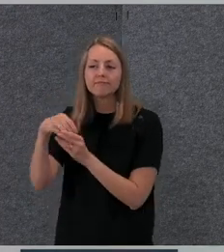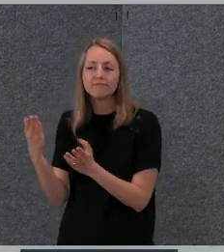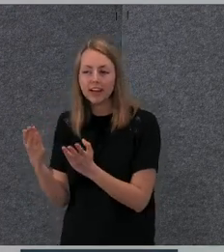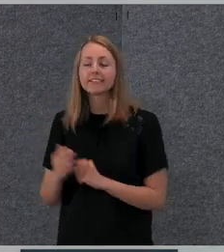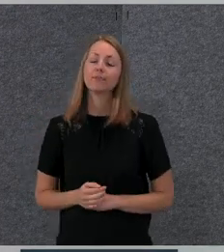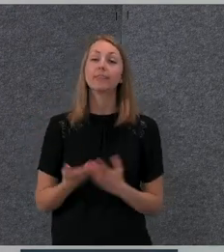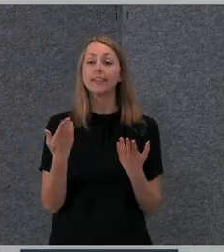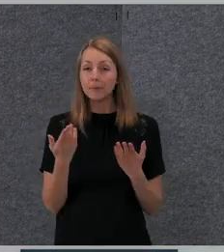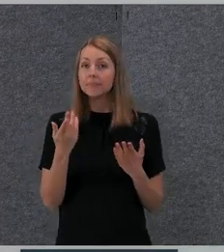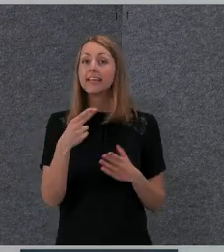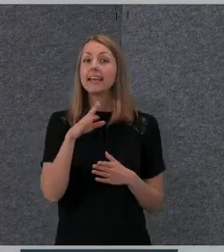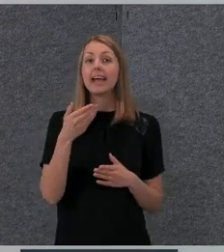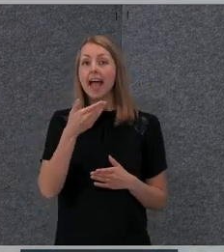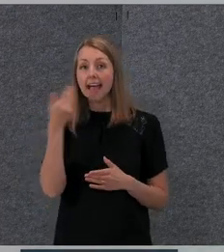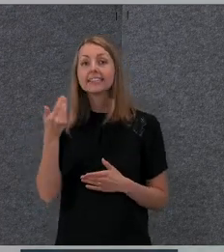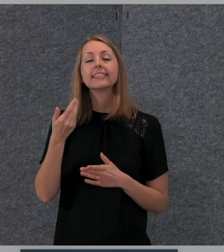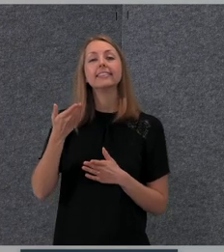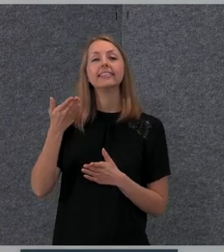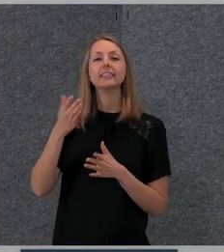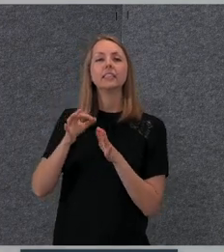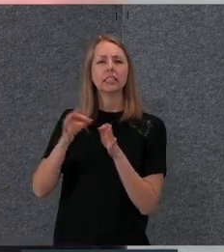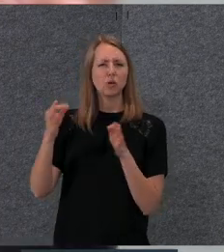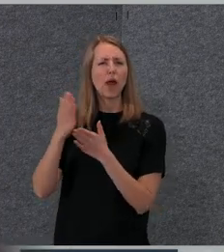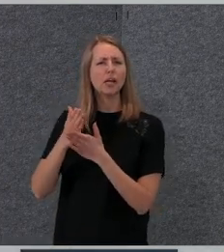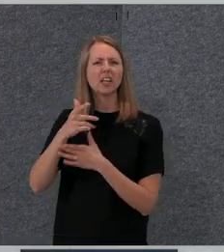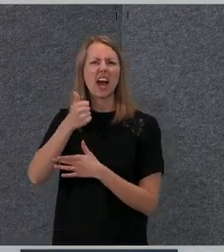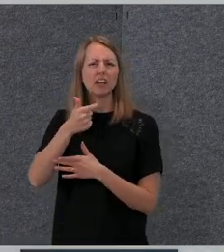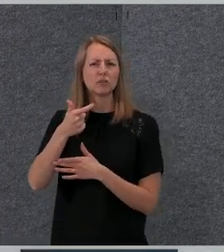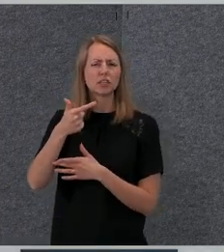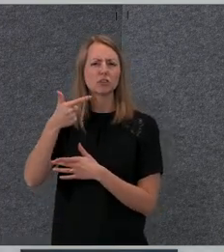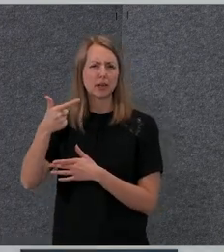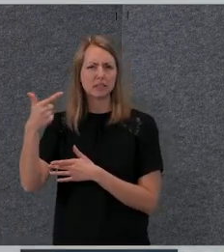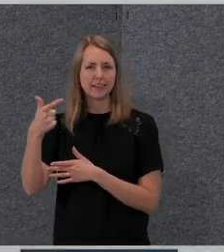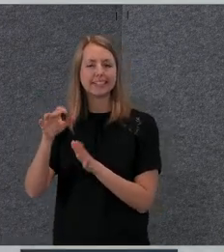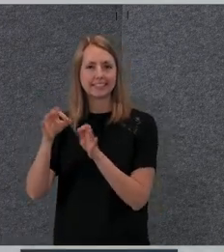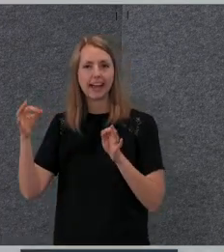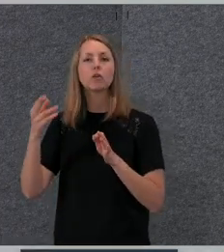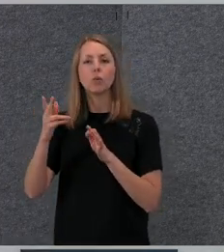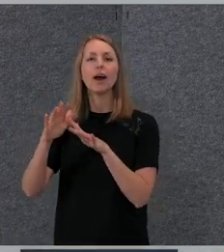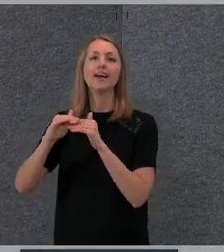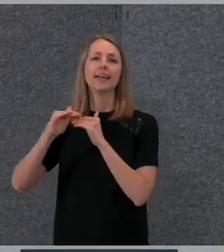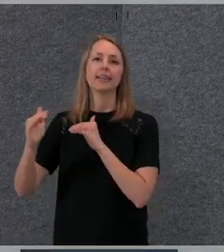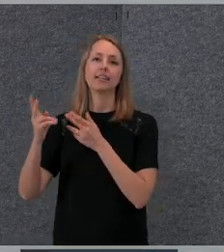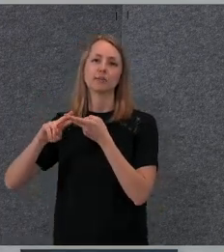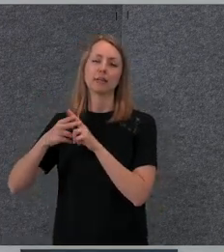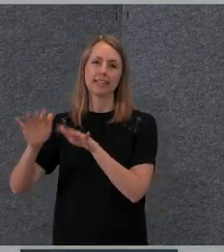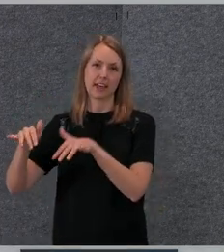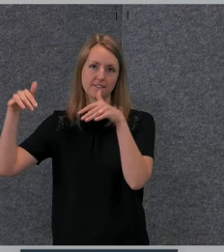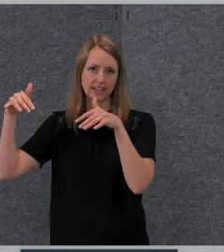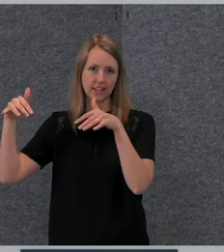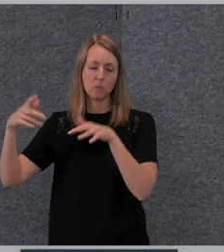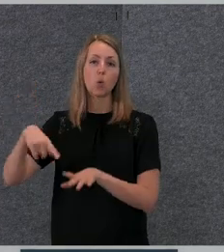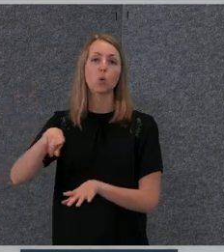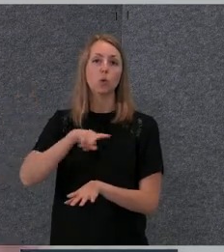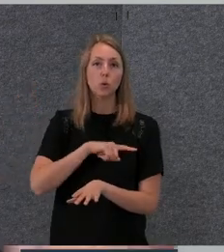Also in Hessen war Ende Januar, am 20., 21. Januar etwa eine Landesmitgliederversammlung und ich